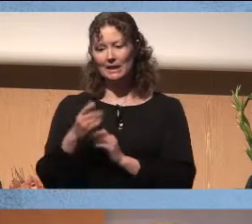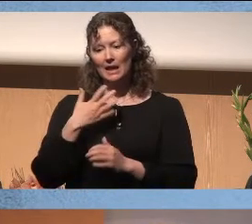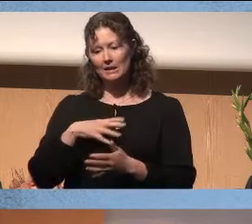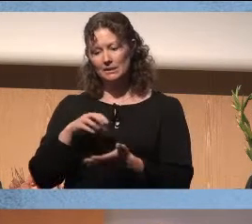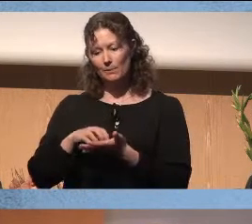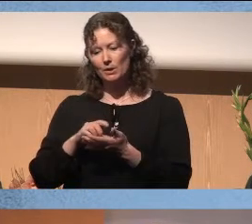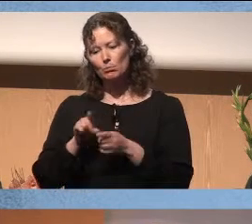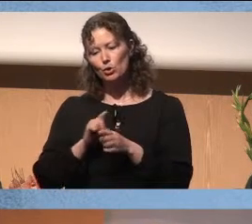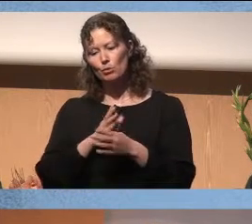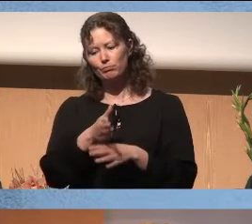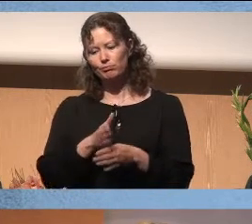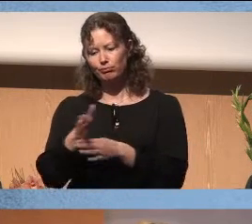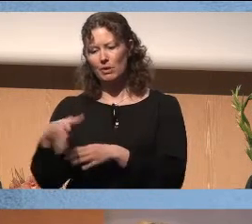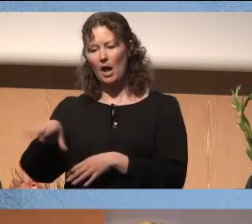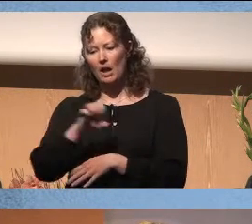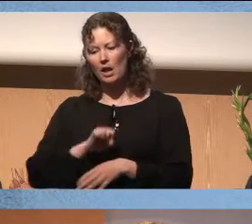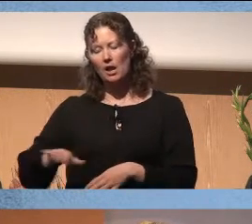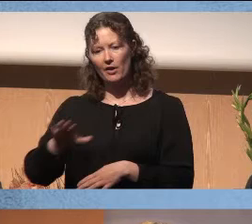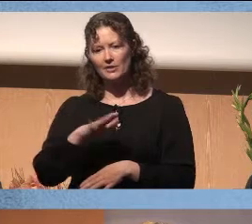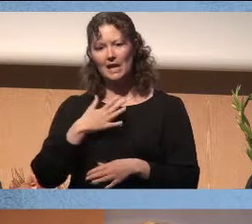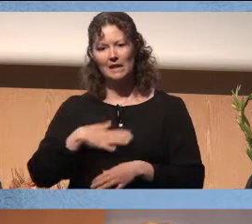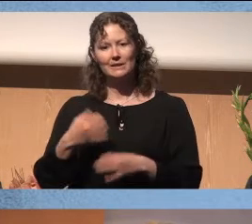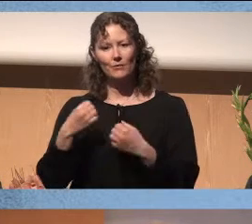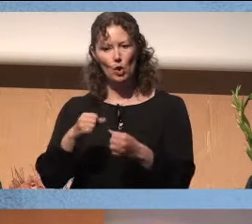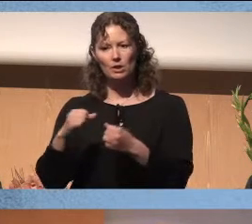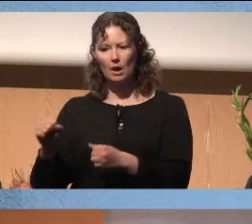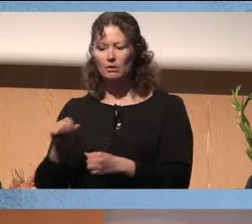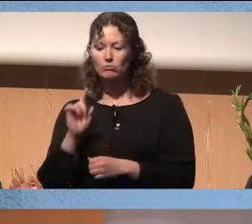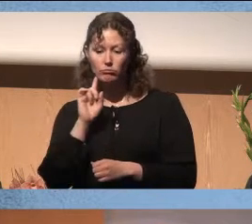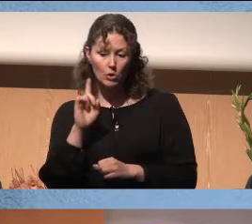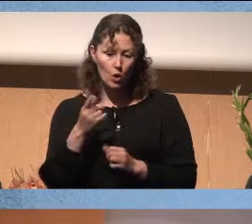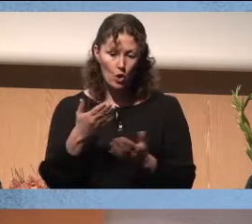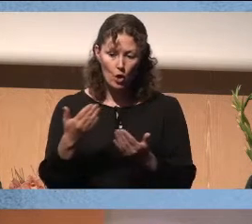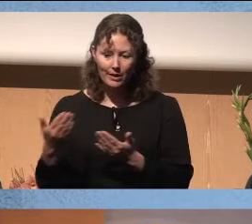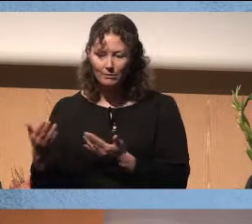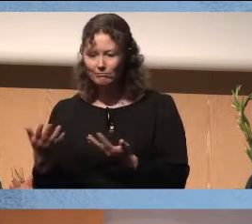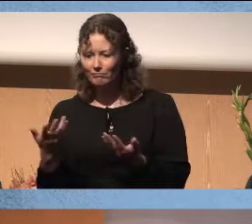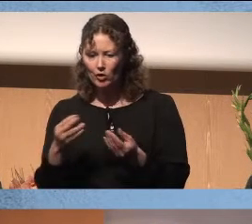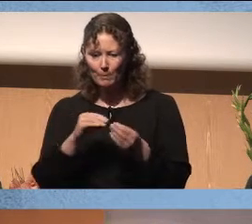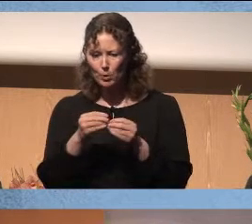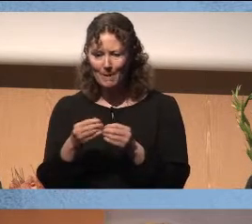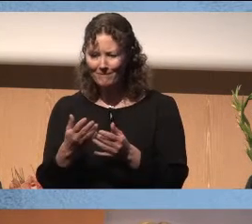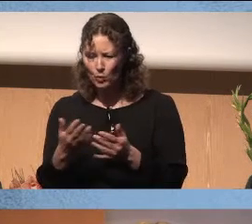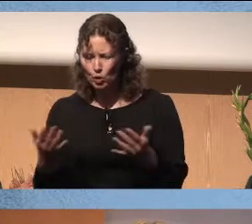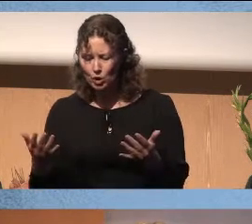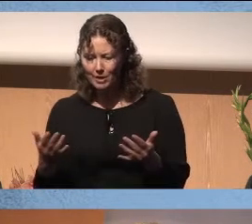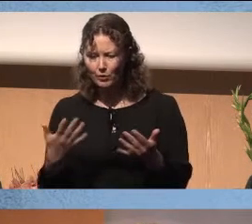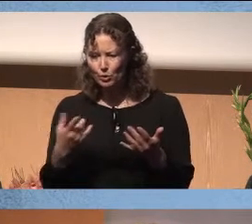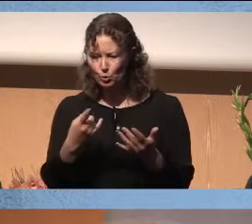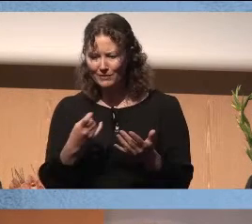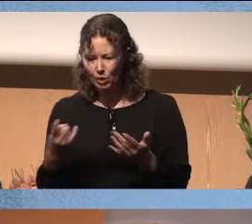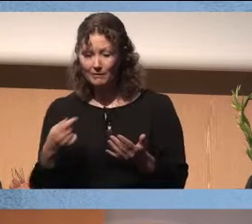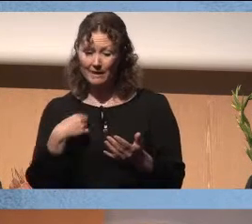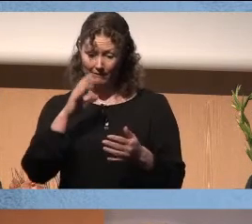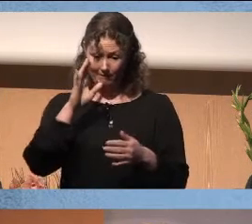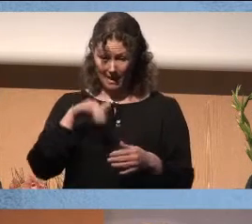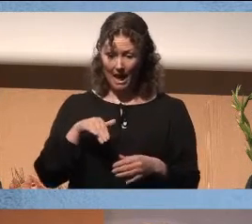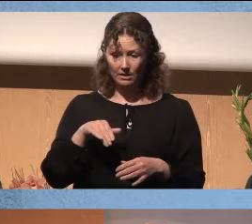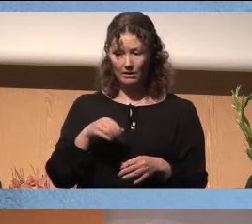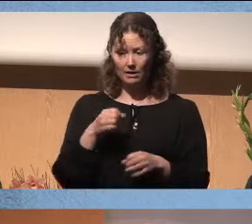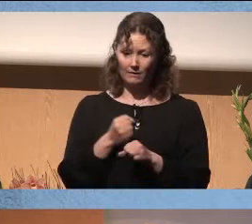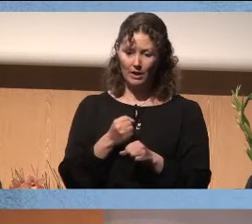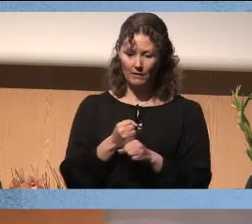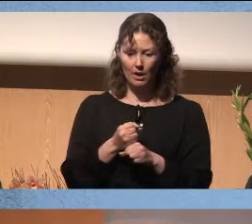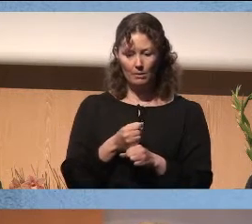alle landets helseforetak. Vi må høre hvor trykker skoen. Vi vet at den trykker I hvert fall